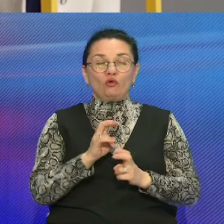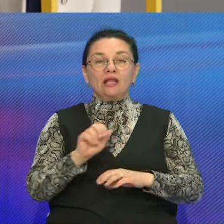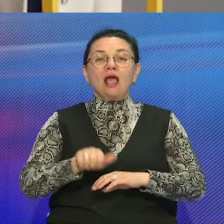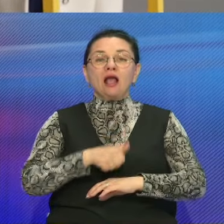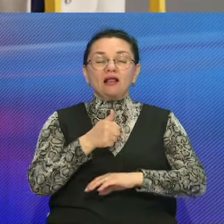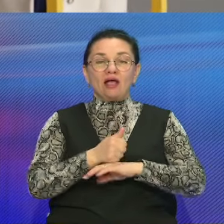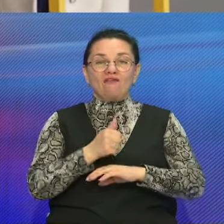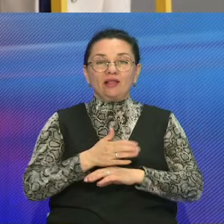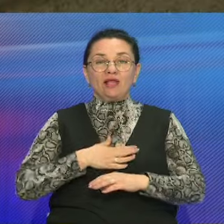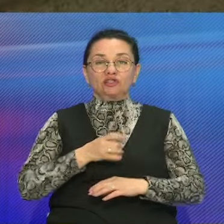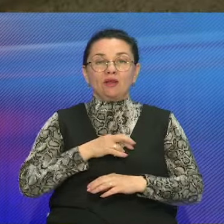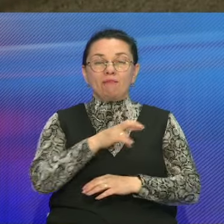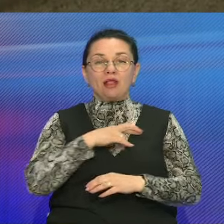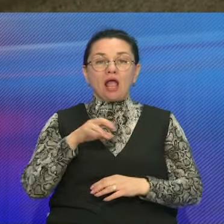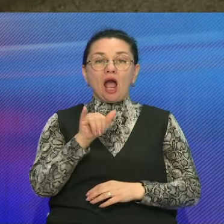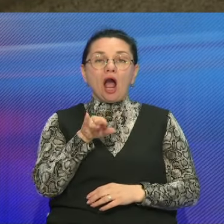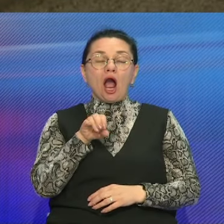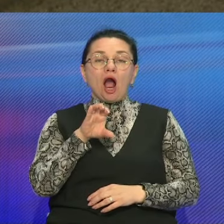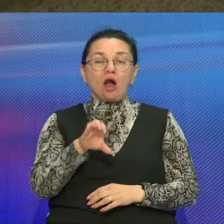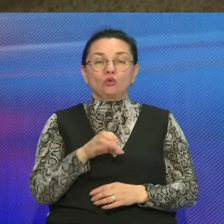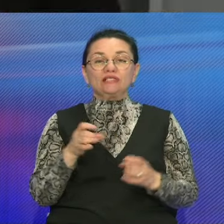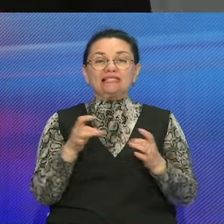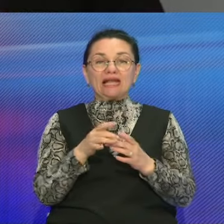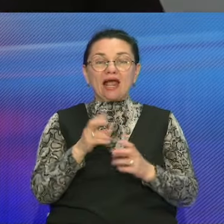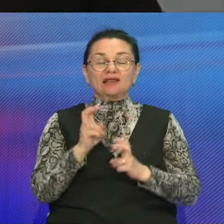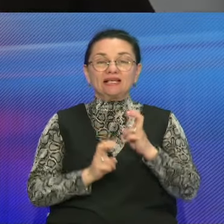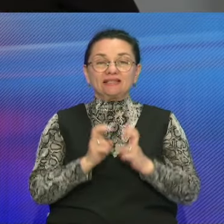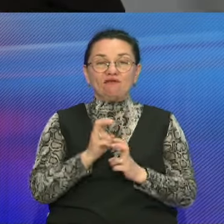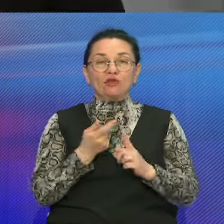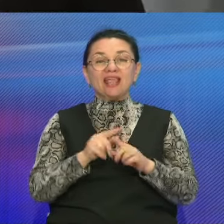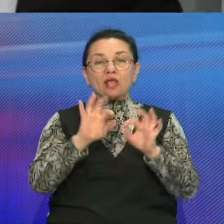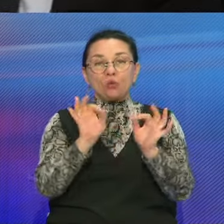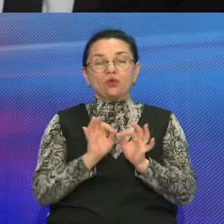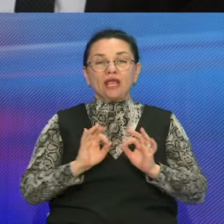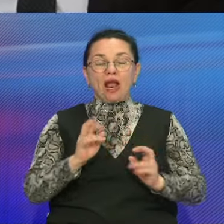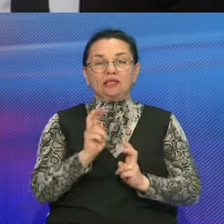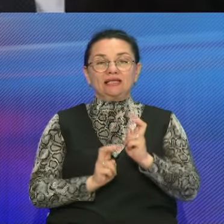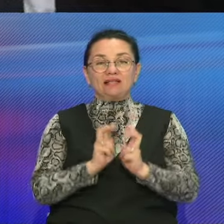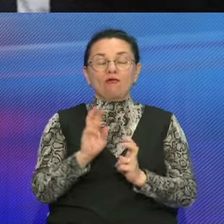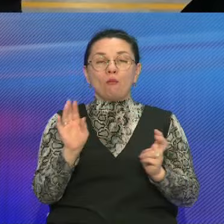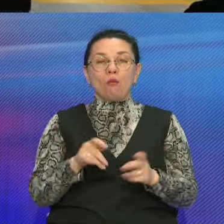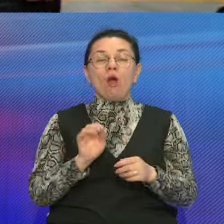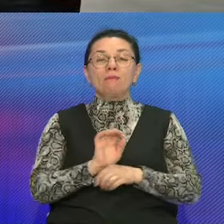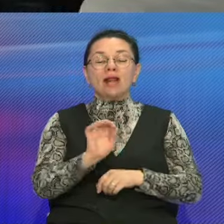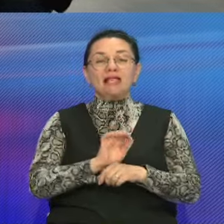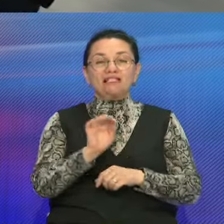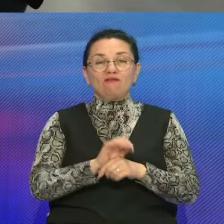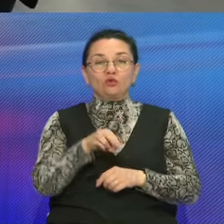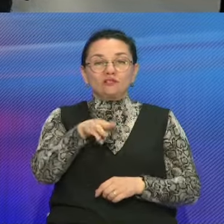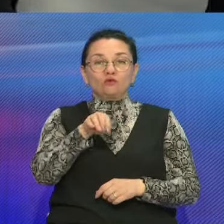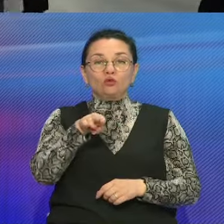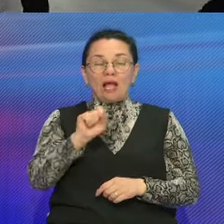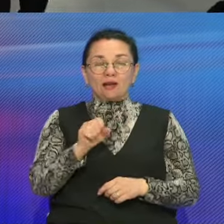наведу пляцовку АУЛС Гродинского шклозавода. Это уникальный для Беларуси завод по выпуску тары. Тут